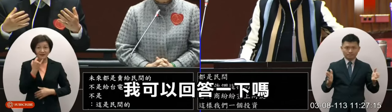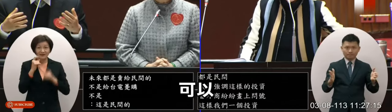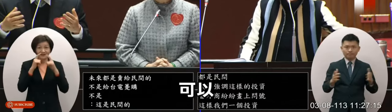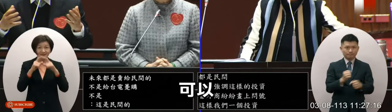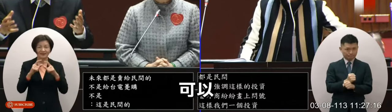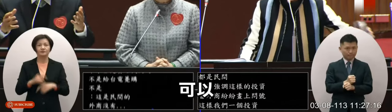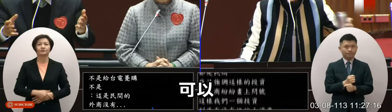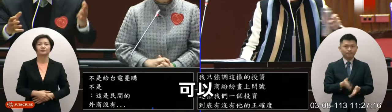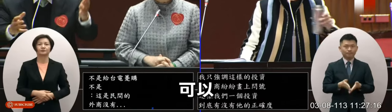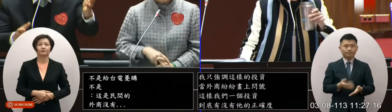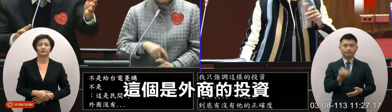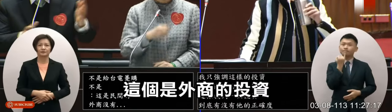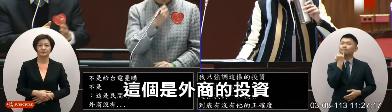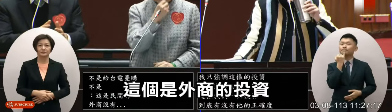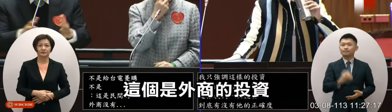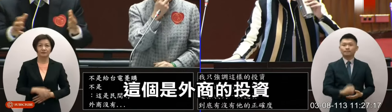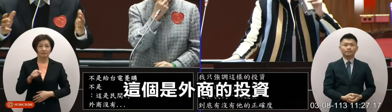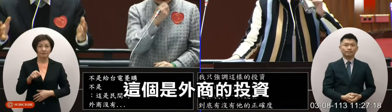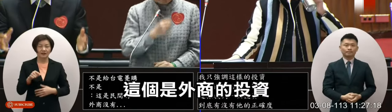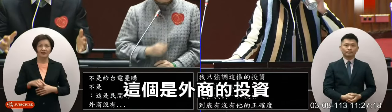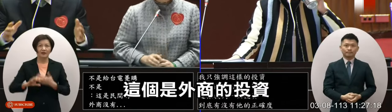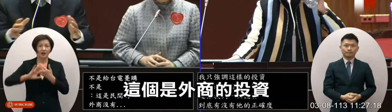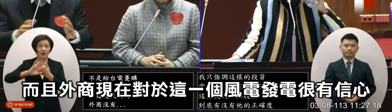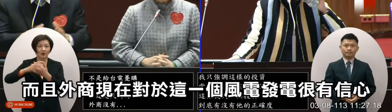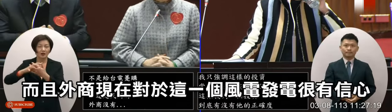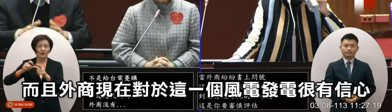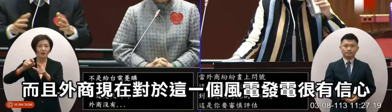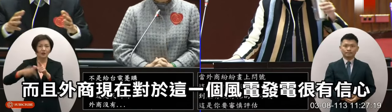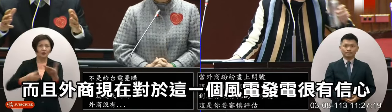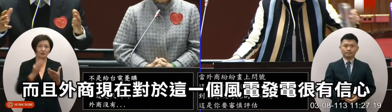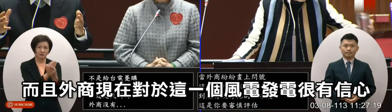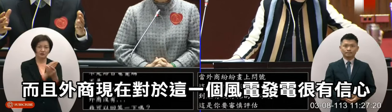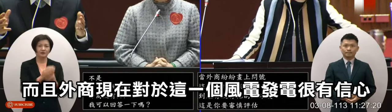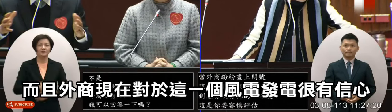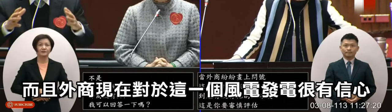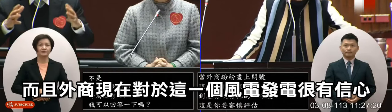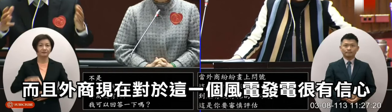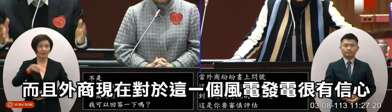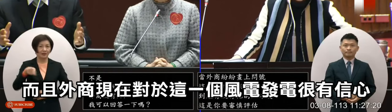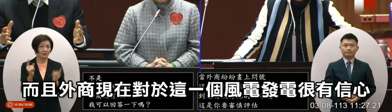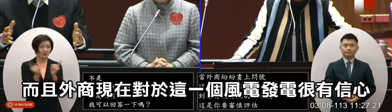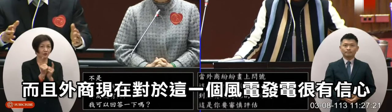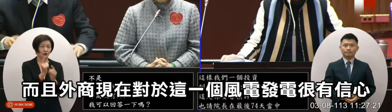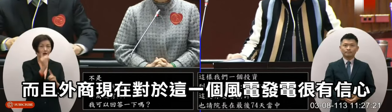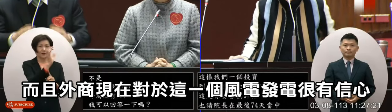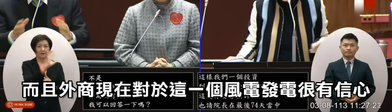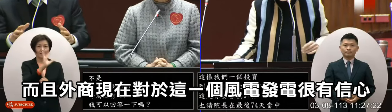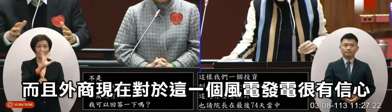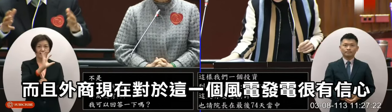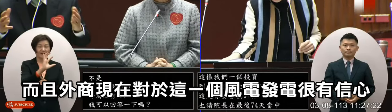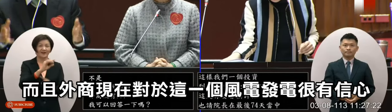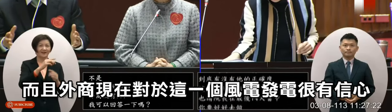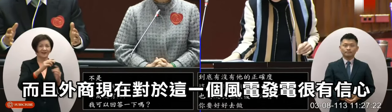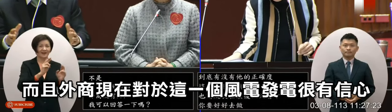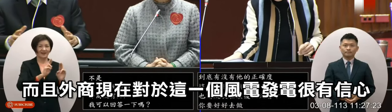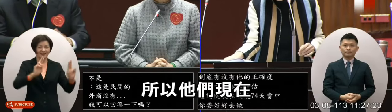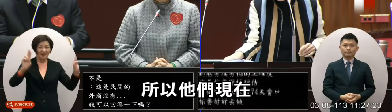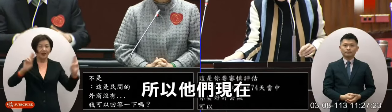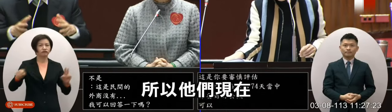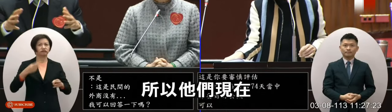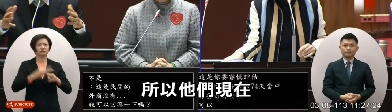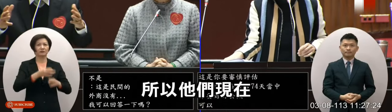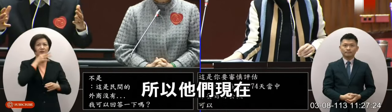吗？ 可以。 那这个是外商的投资，而且外商现在对于这个风电发电呢很有信心，